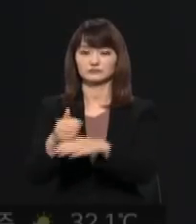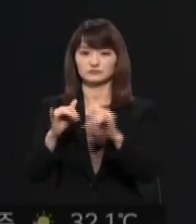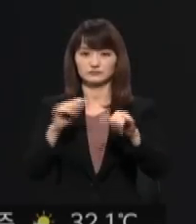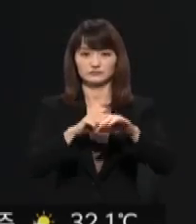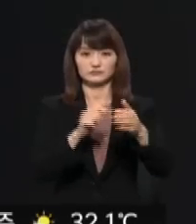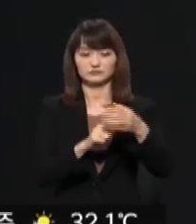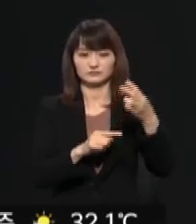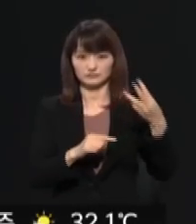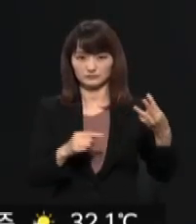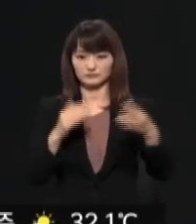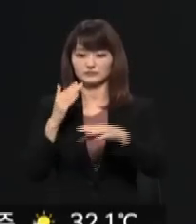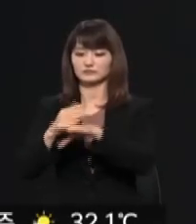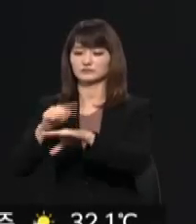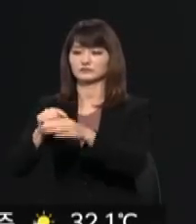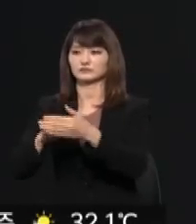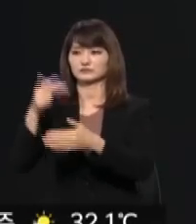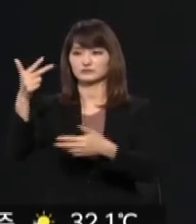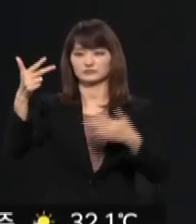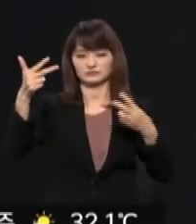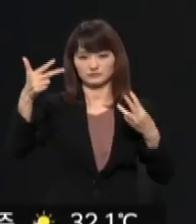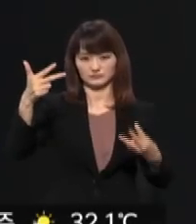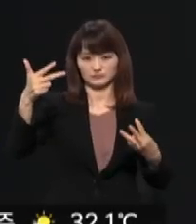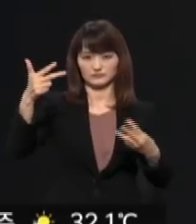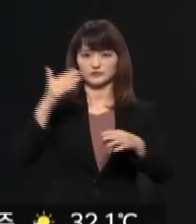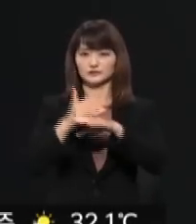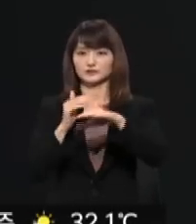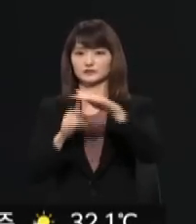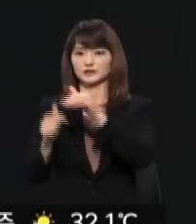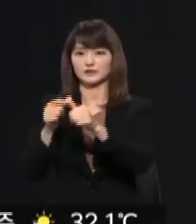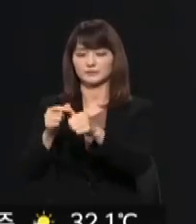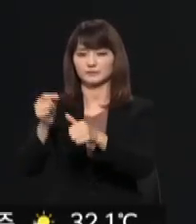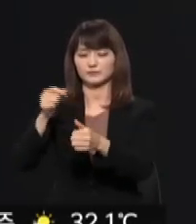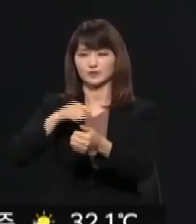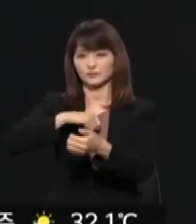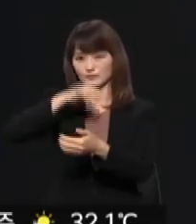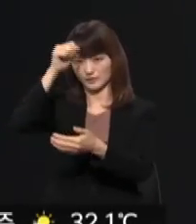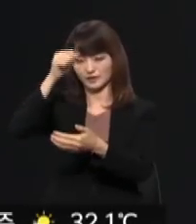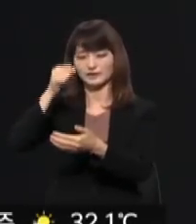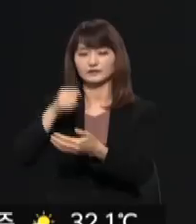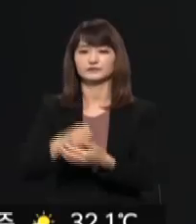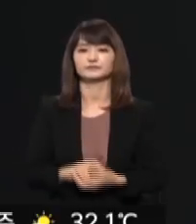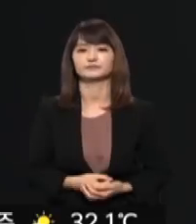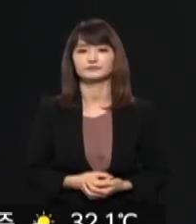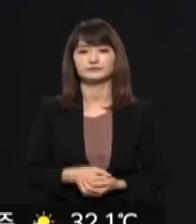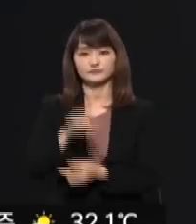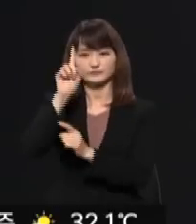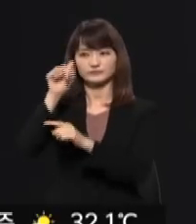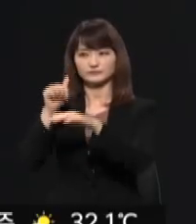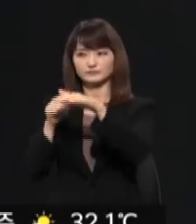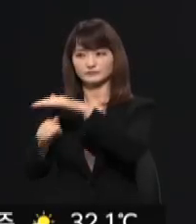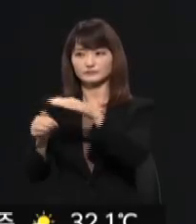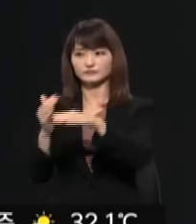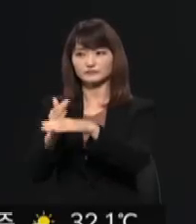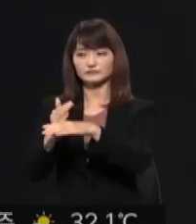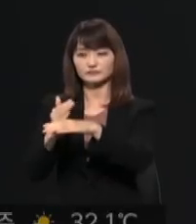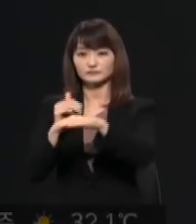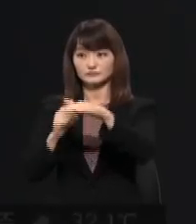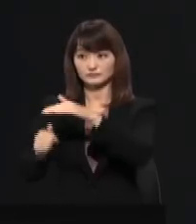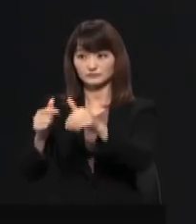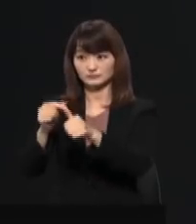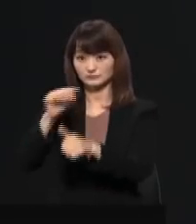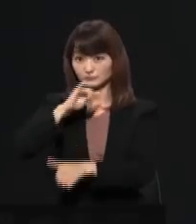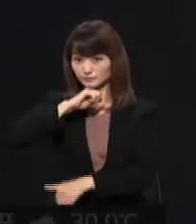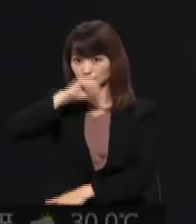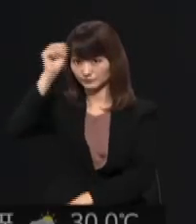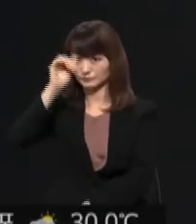민심삼 당신 7 이걸로 당대표가 결정되기 때문에 이준석 대표가 당대표가 될 수 있느냐이 시점에서